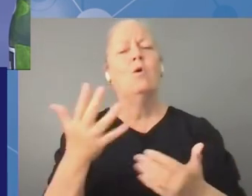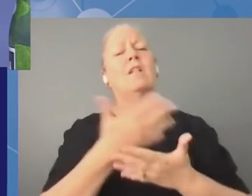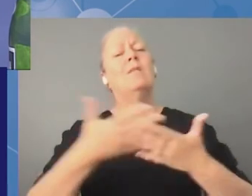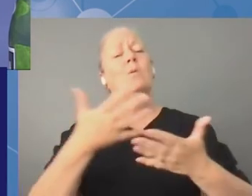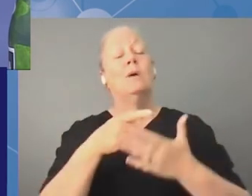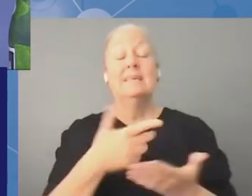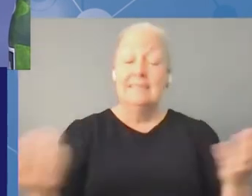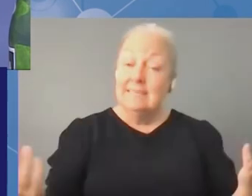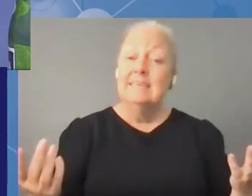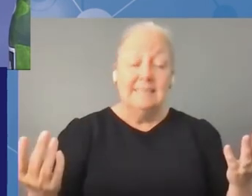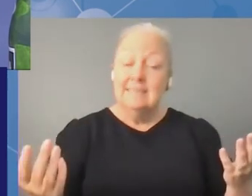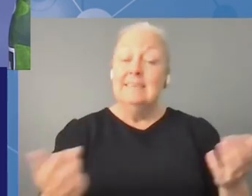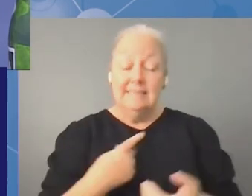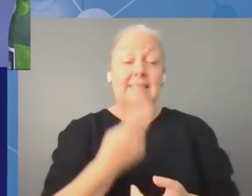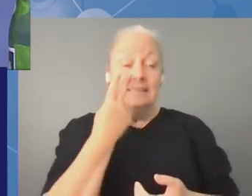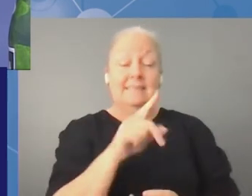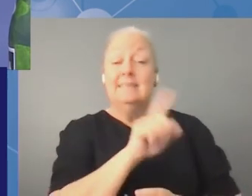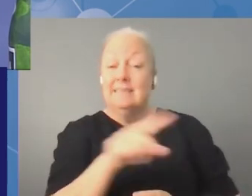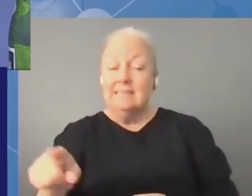ودائما سنحاول أن